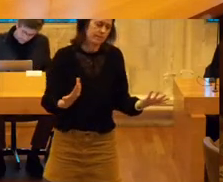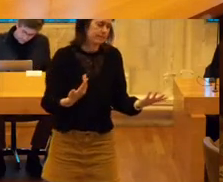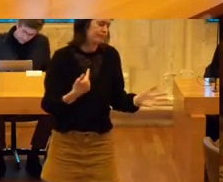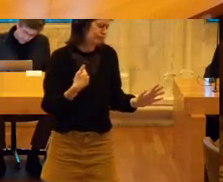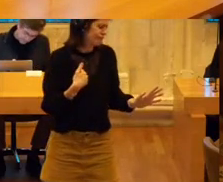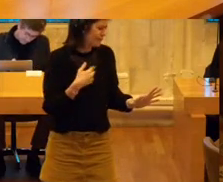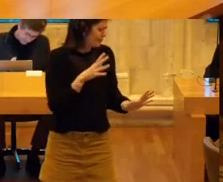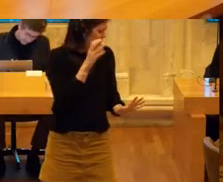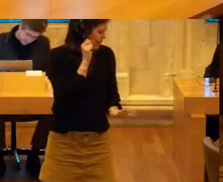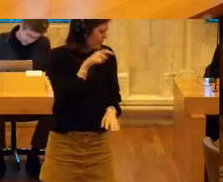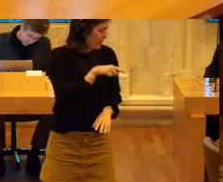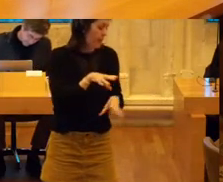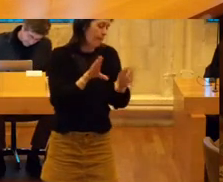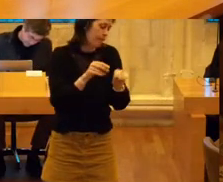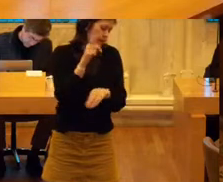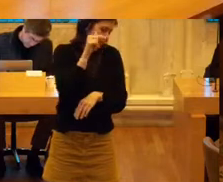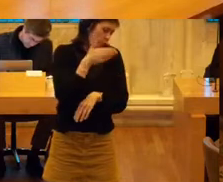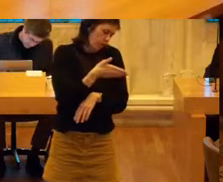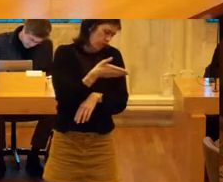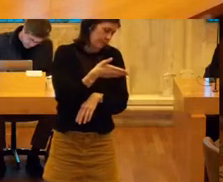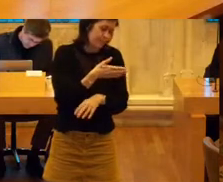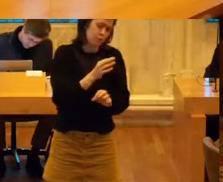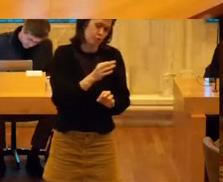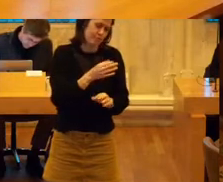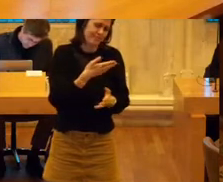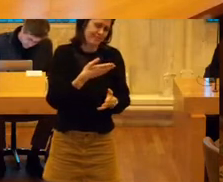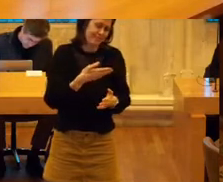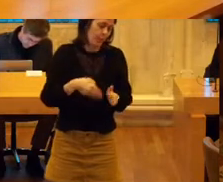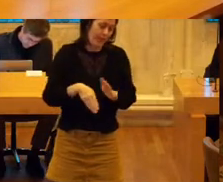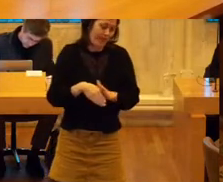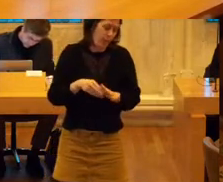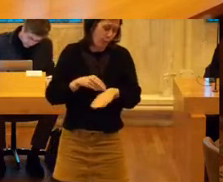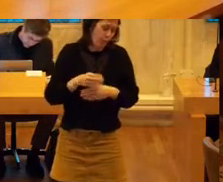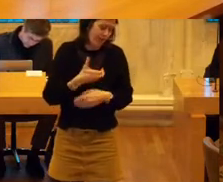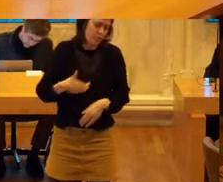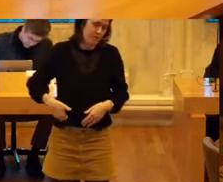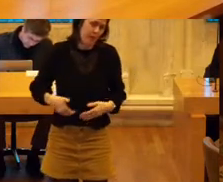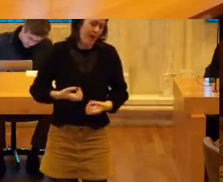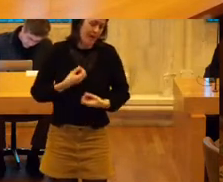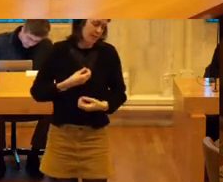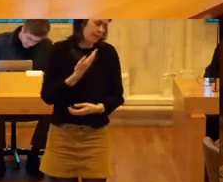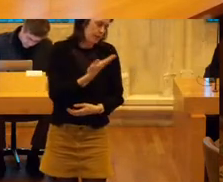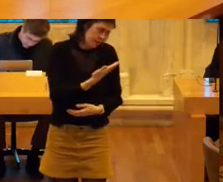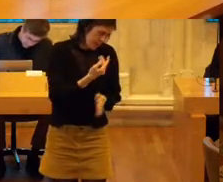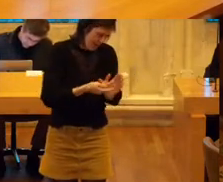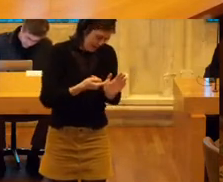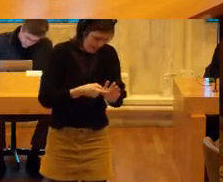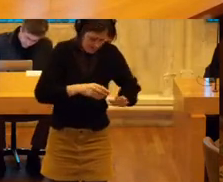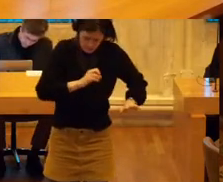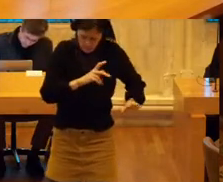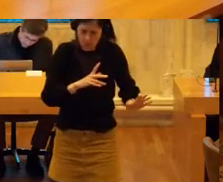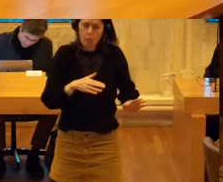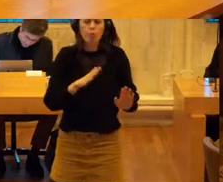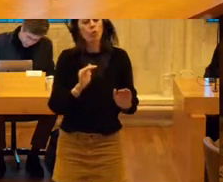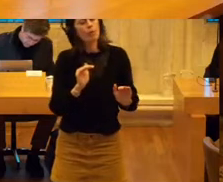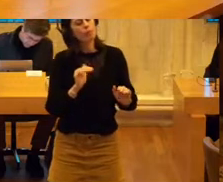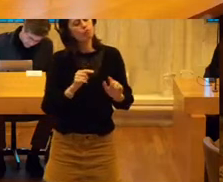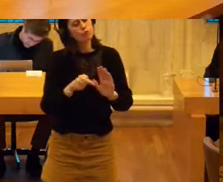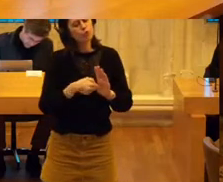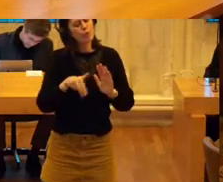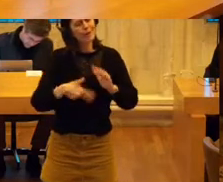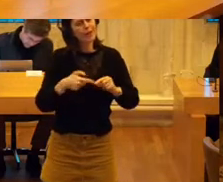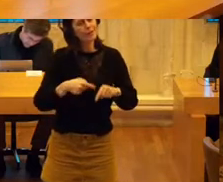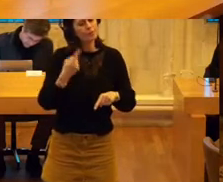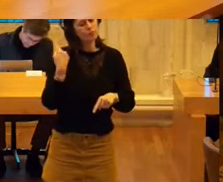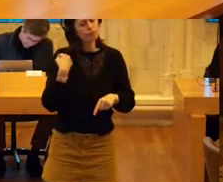ai entendu parler de la place de la République en début de séance. Je me permets de vous dire qu'en 2013 aussi, il y a eu